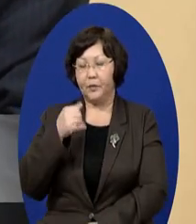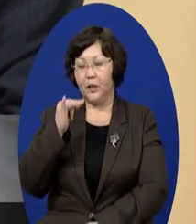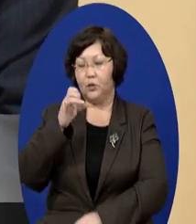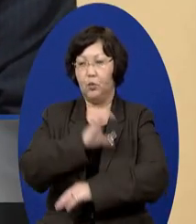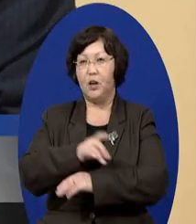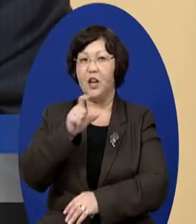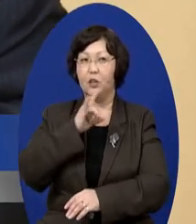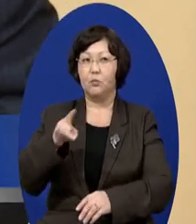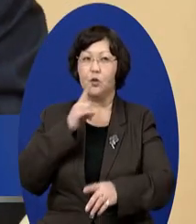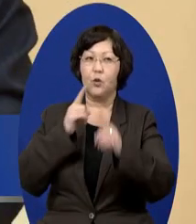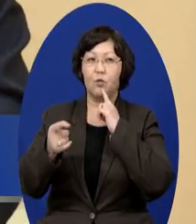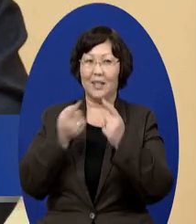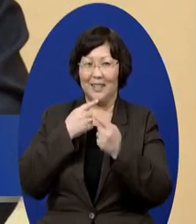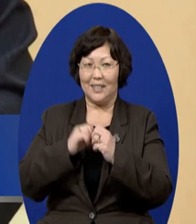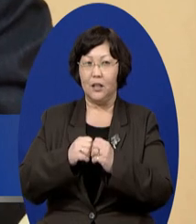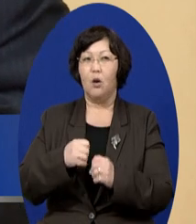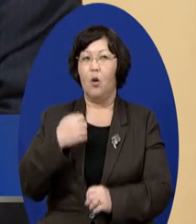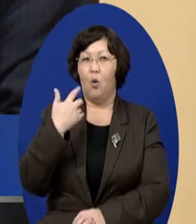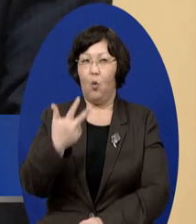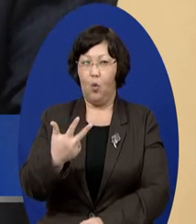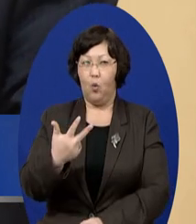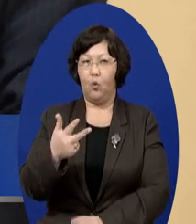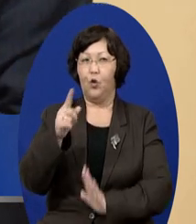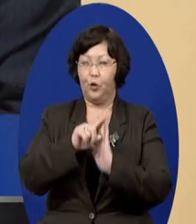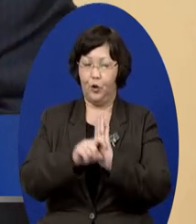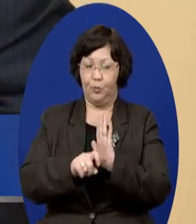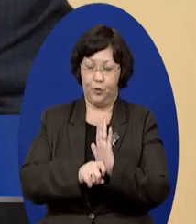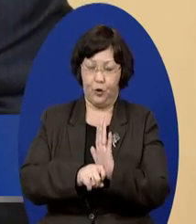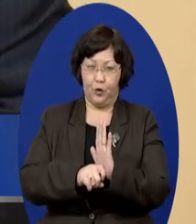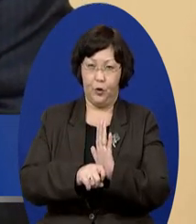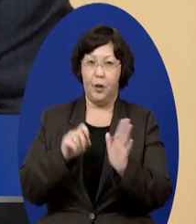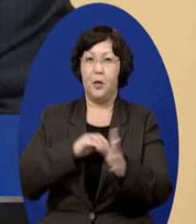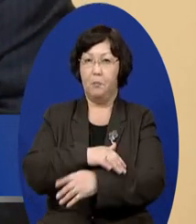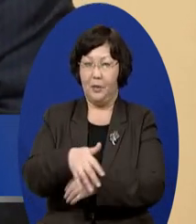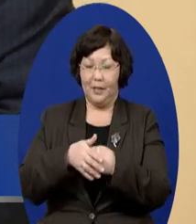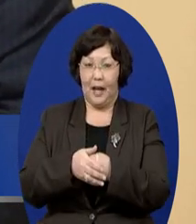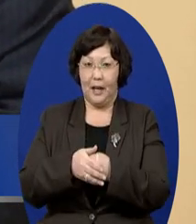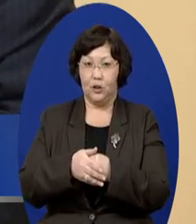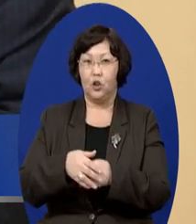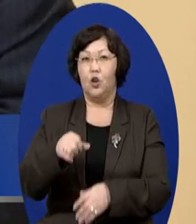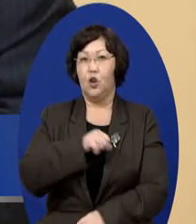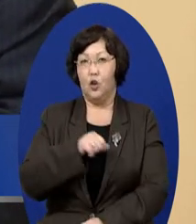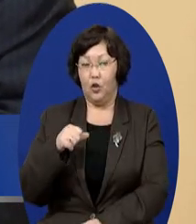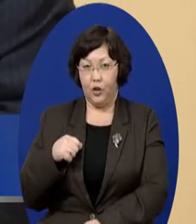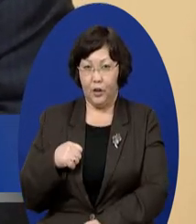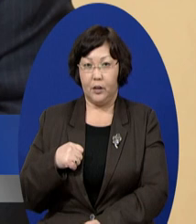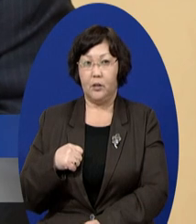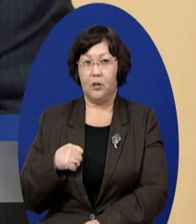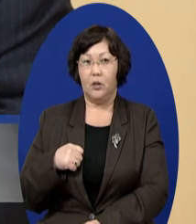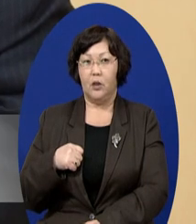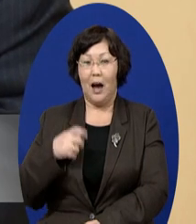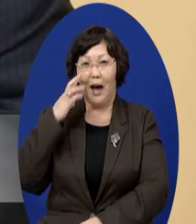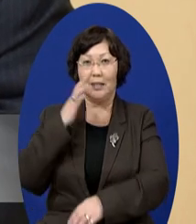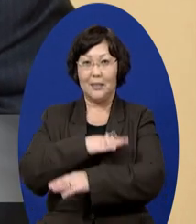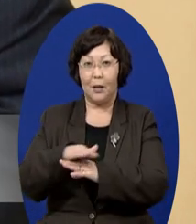эдний сургууль дээр тэр 3 хөтөлбөрийг бие дааж одоо өөрийн гэсэн одоо юу гэдгийг